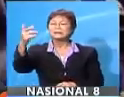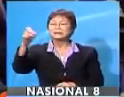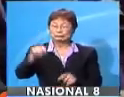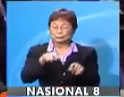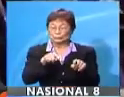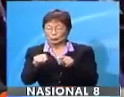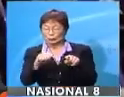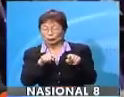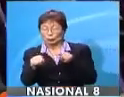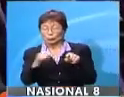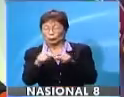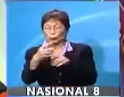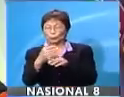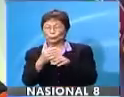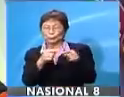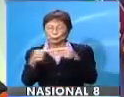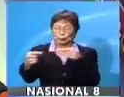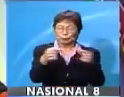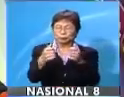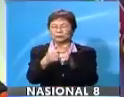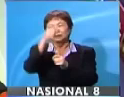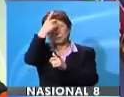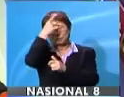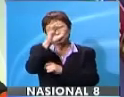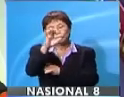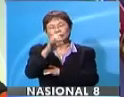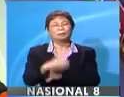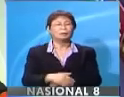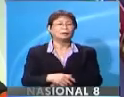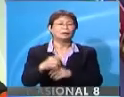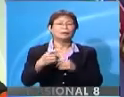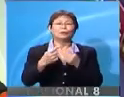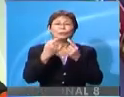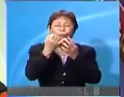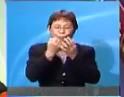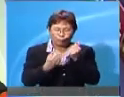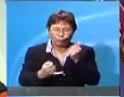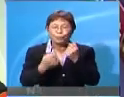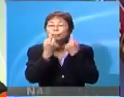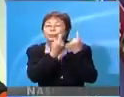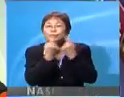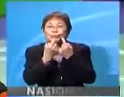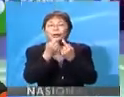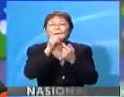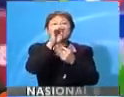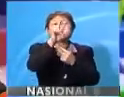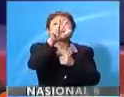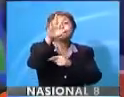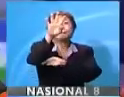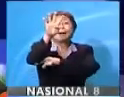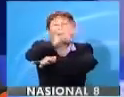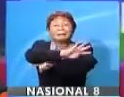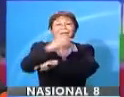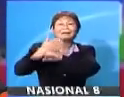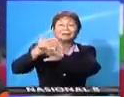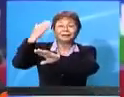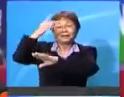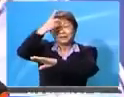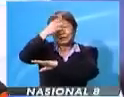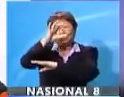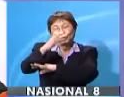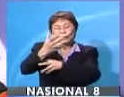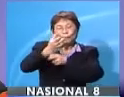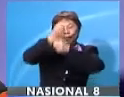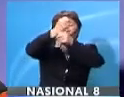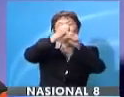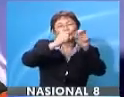kedua untuk menyaingi Chong Wei. Baru menyambut hari kelahiran ke-33 4 hari lalu, Chong Wei memastikan kemenangan dengan